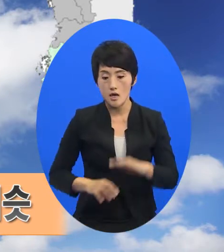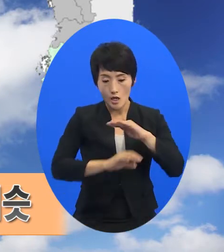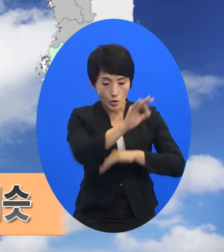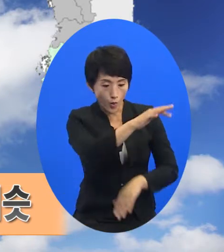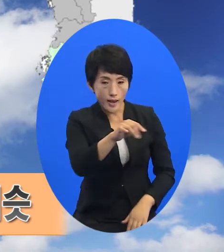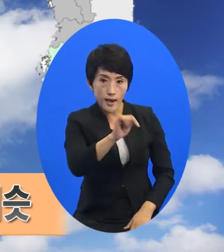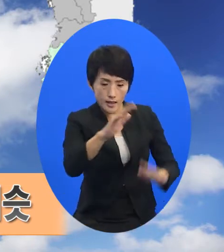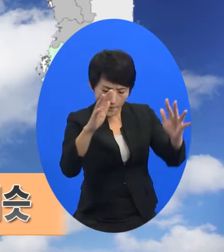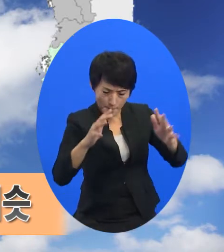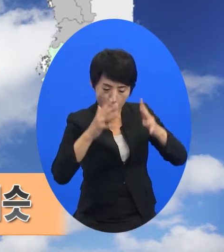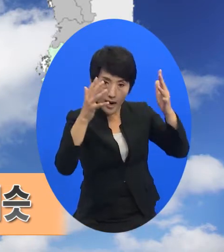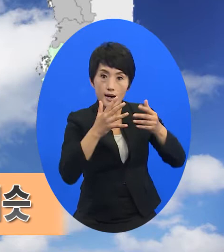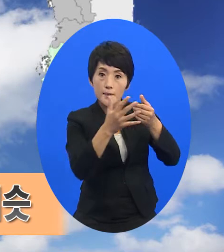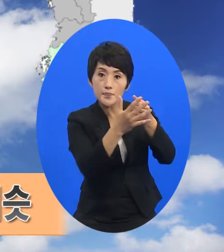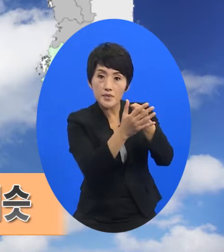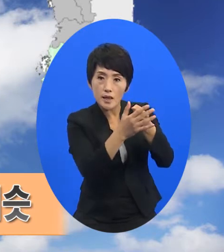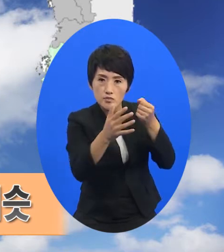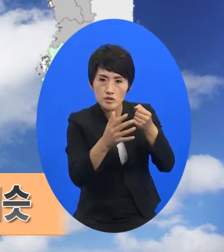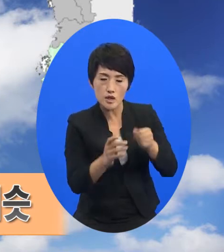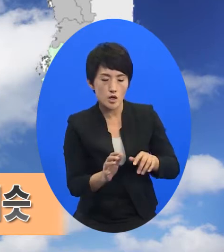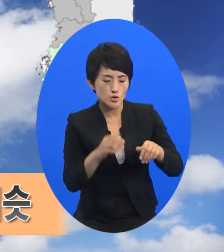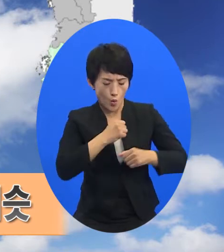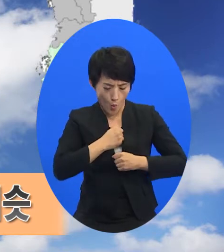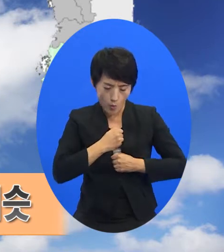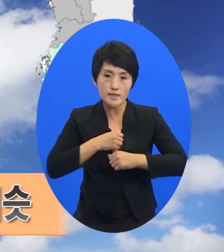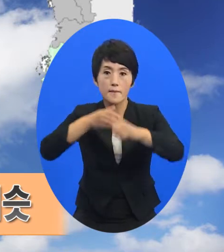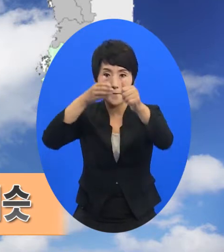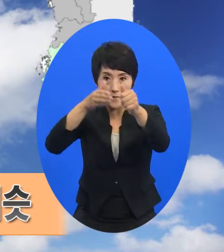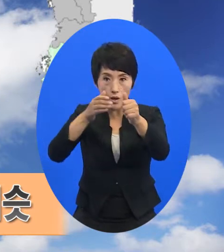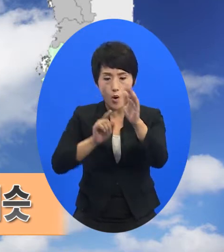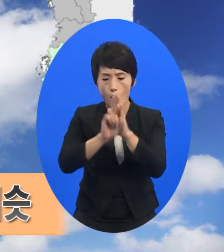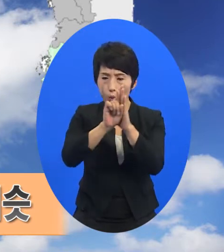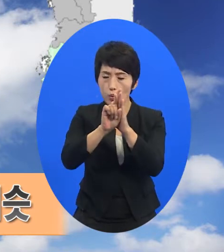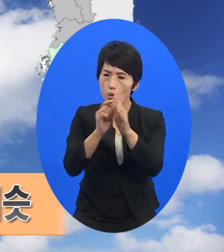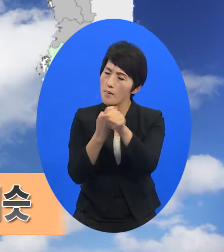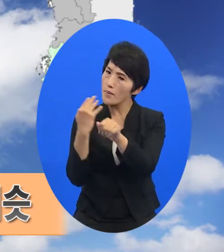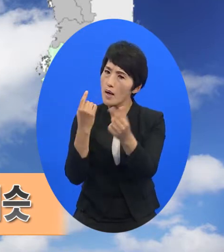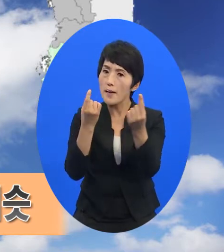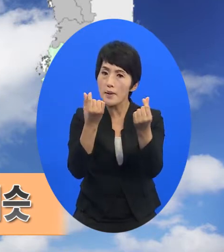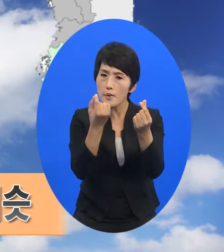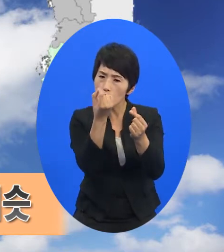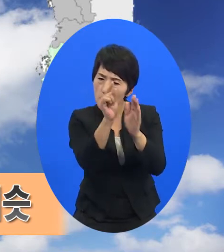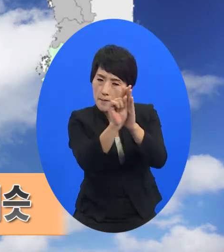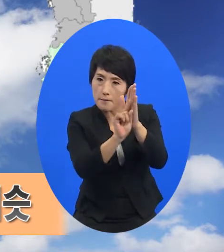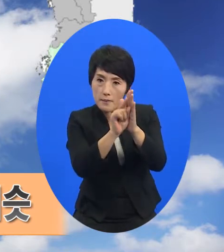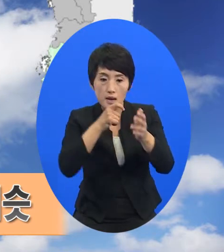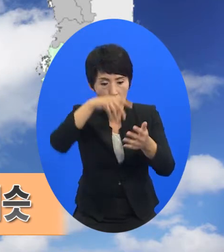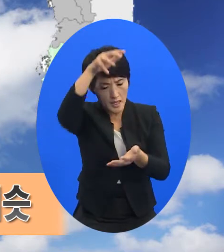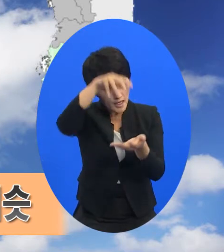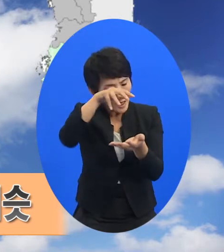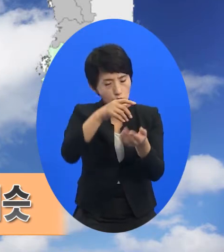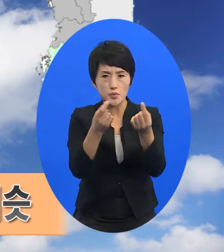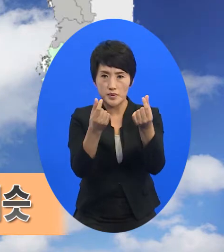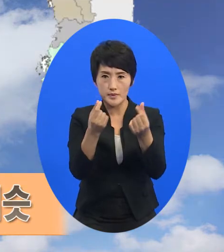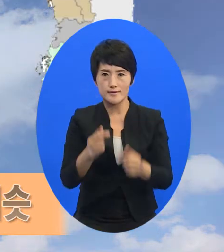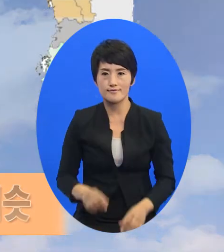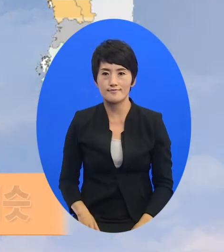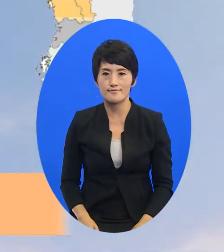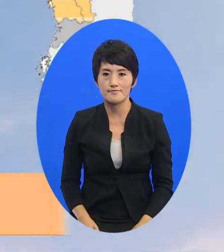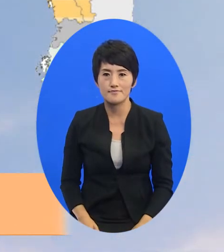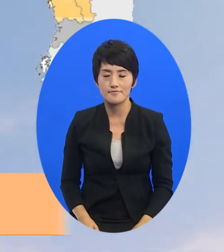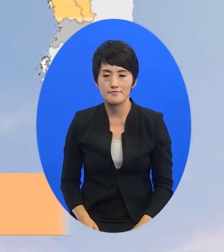동해안 지방은 동풍 길의 영향을 받을 때가 있겠습니다 기운은 평년과 비슷하거나 낮고 강수량은 평년과 비슷하겠습니다